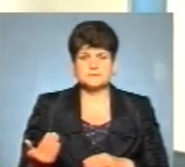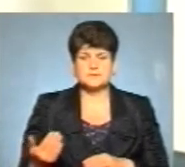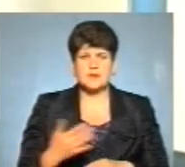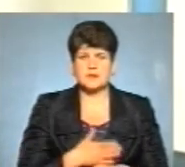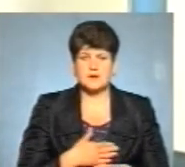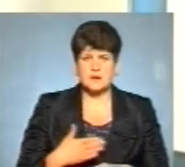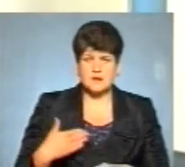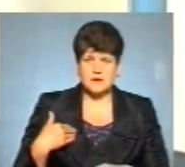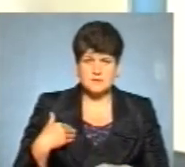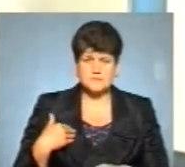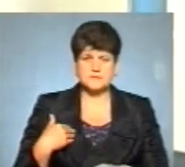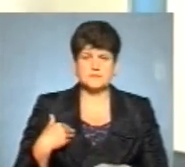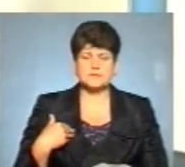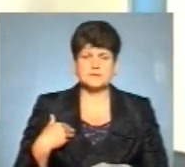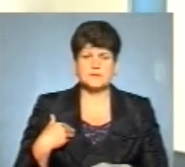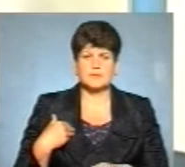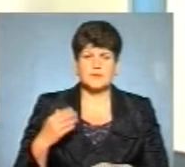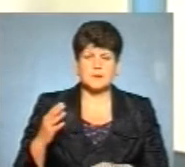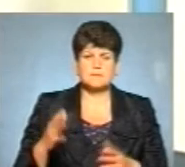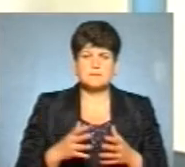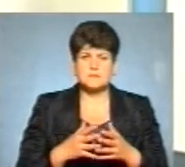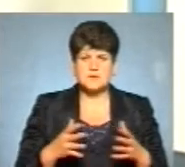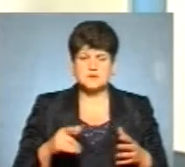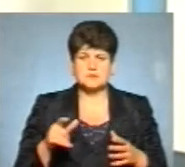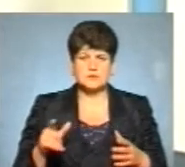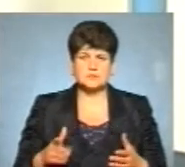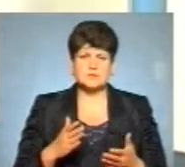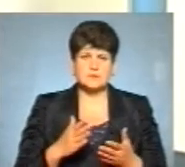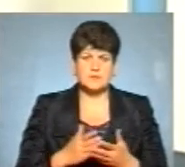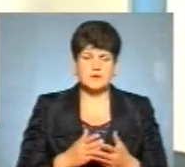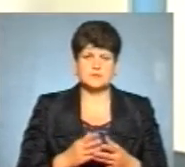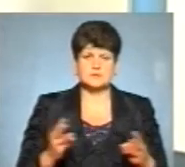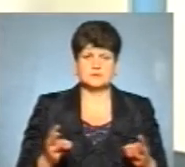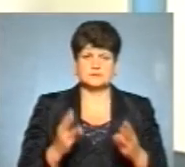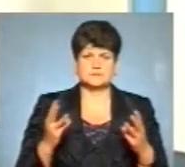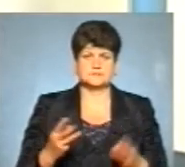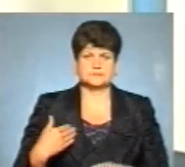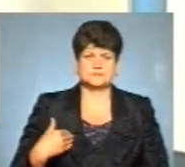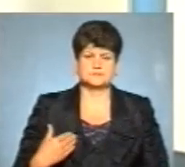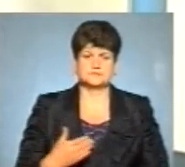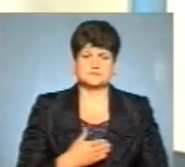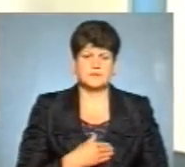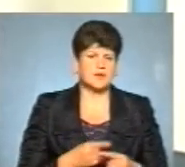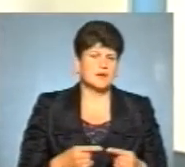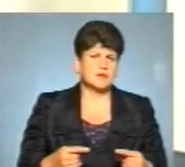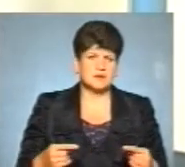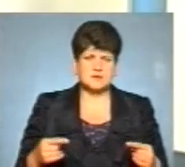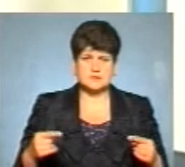легень, тобто переважно пацієнти мають пневмонії різної